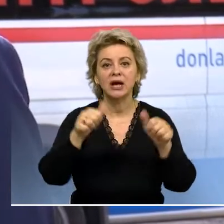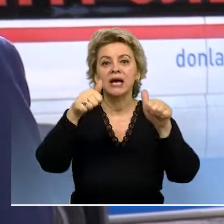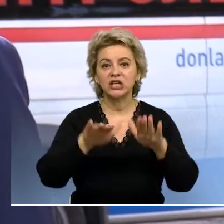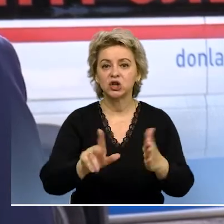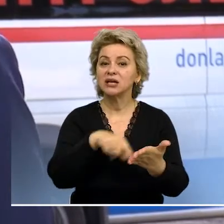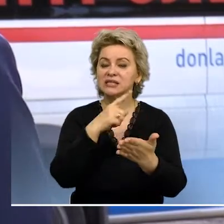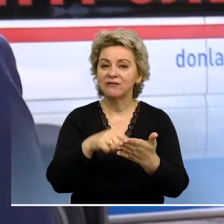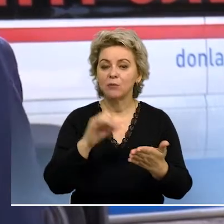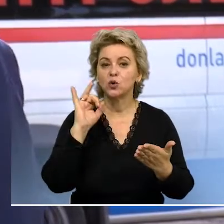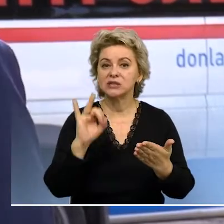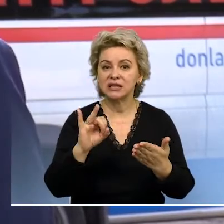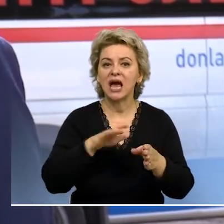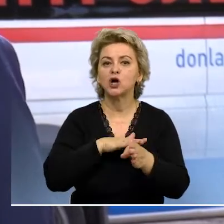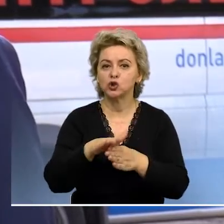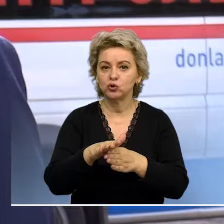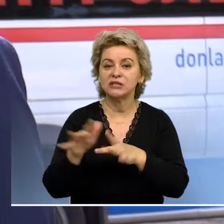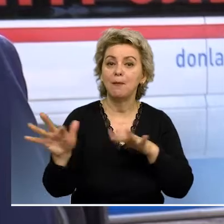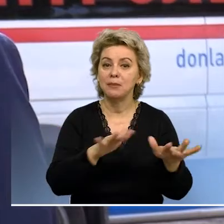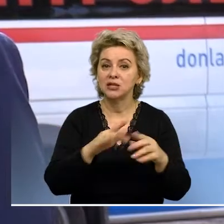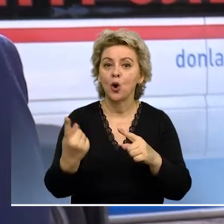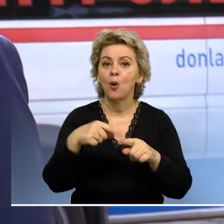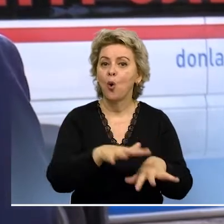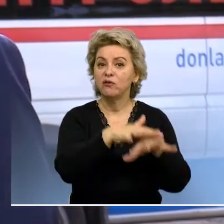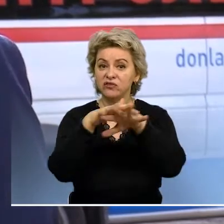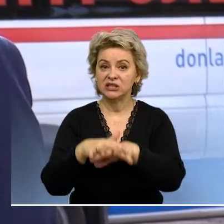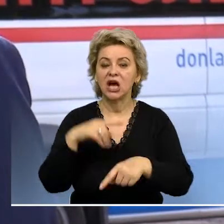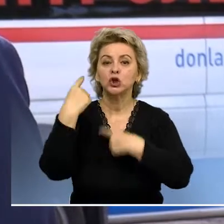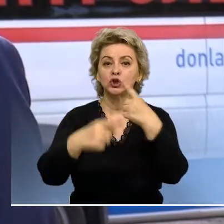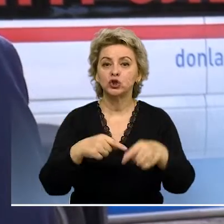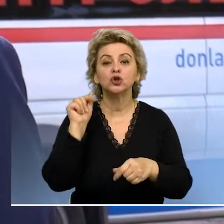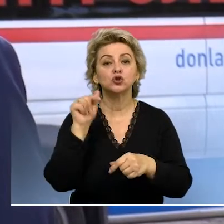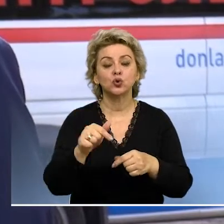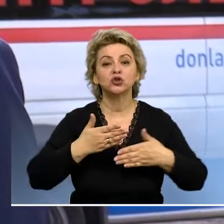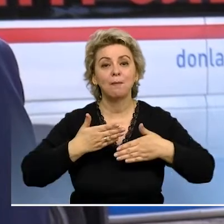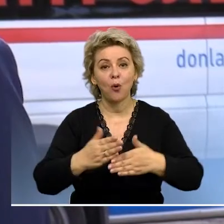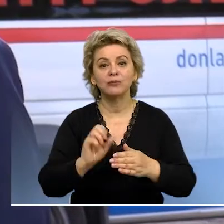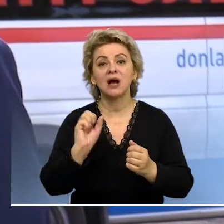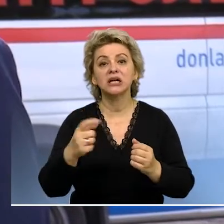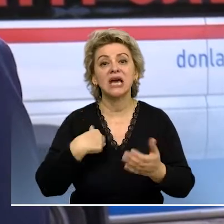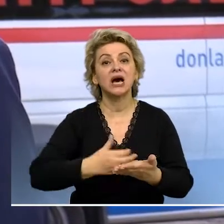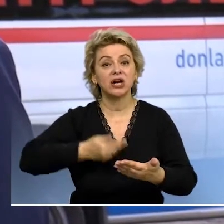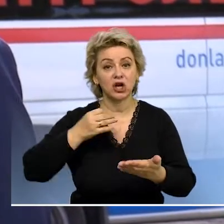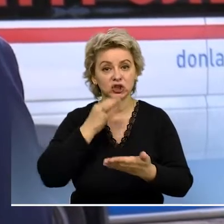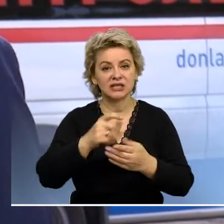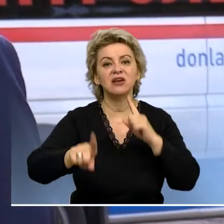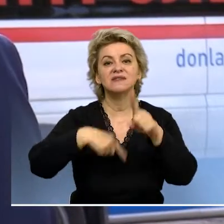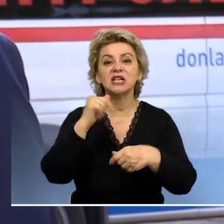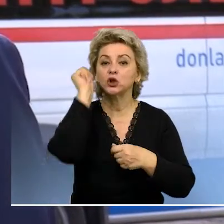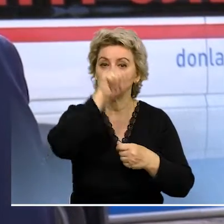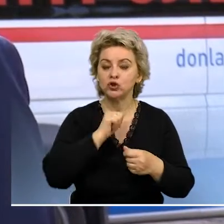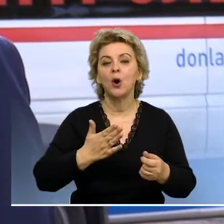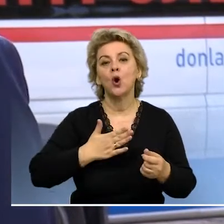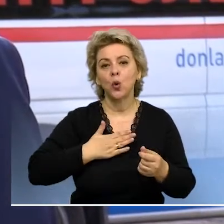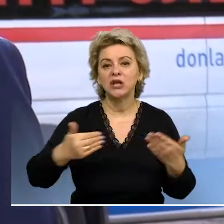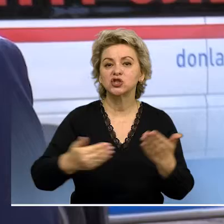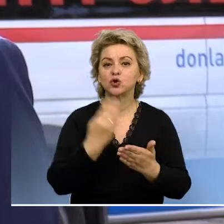По нему тоже решается вопрос и осуществляется мероприятие по финансированию через ту же субсидию, как я вам сказал. И